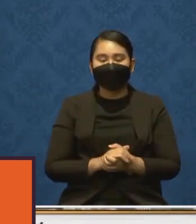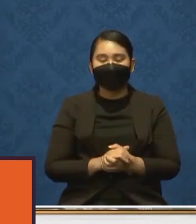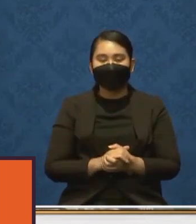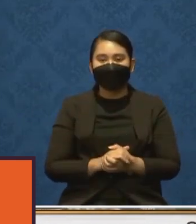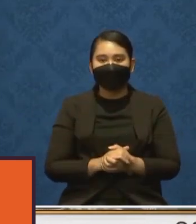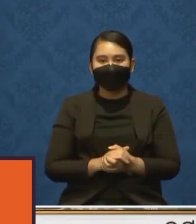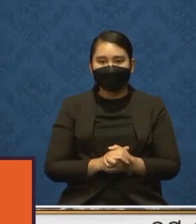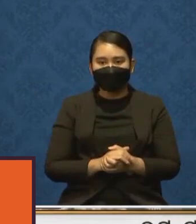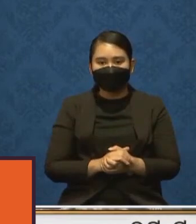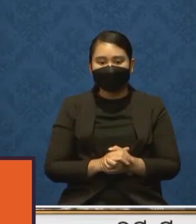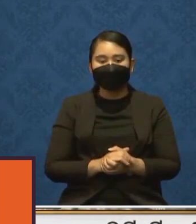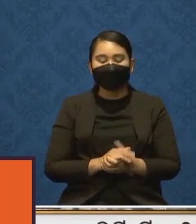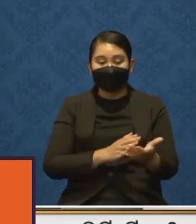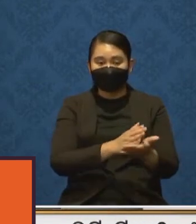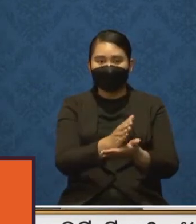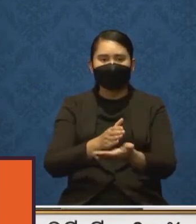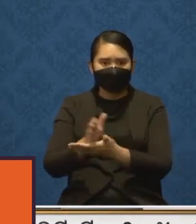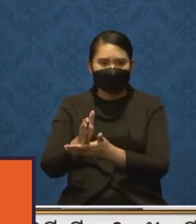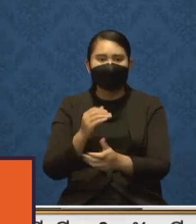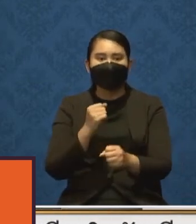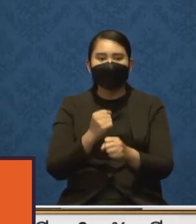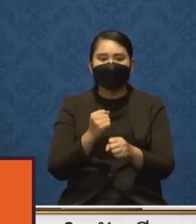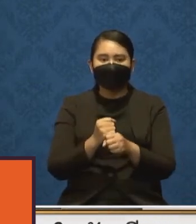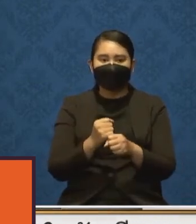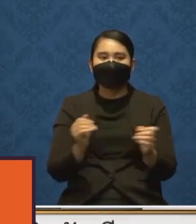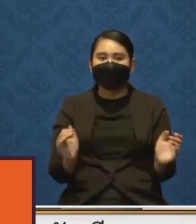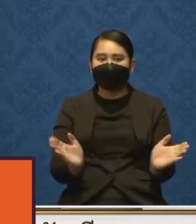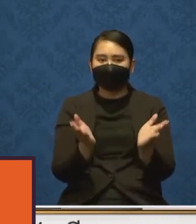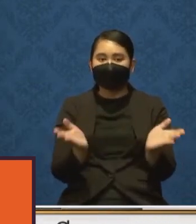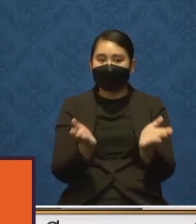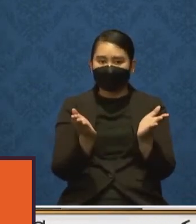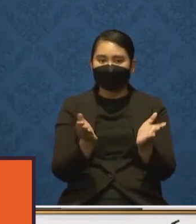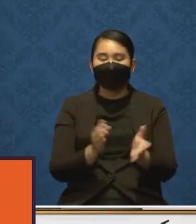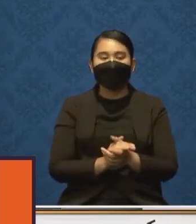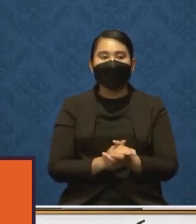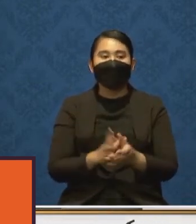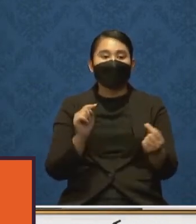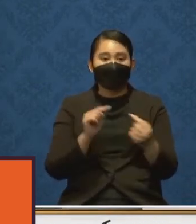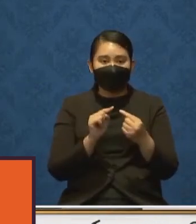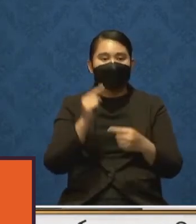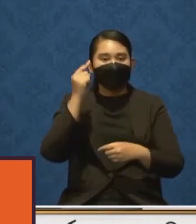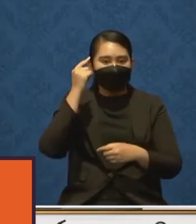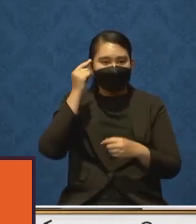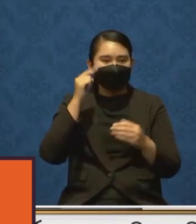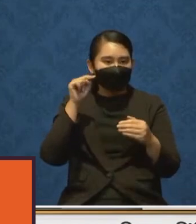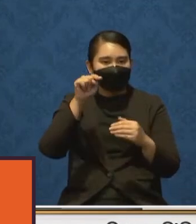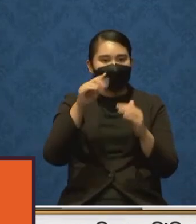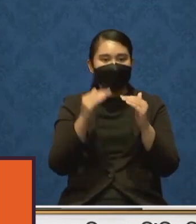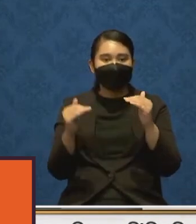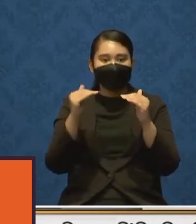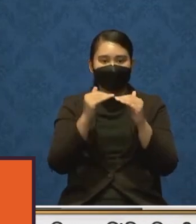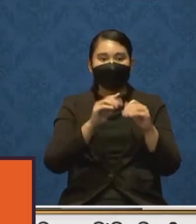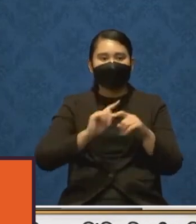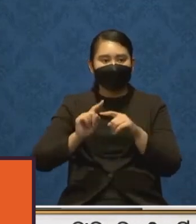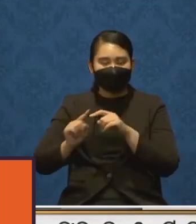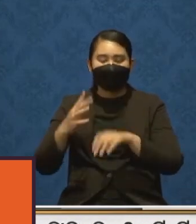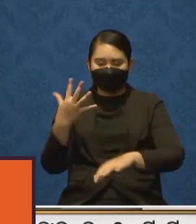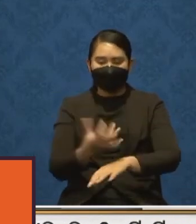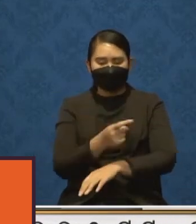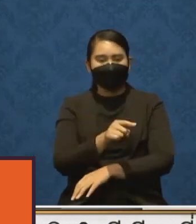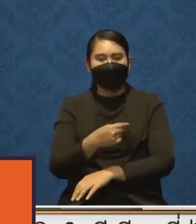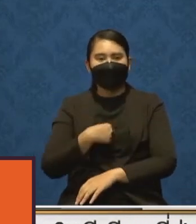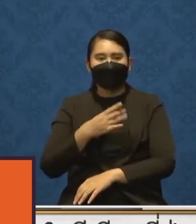ทกภาคส่นให้สงคมมความตัหนักให้ความสำคัญถึงสิธิมนุษชนผมชบมากครั อำนดหนาที่ตรงนี้